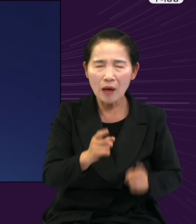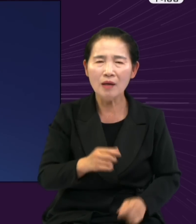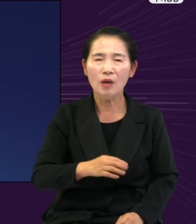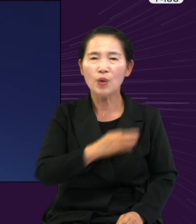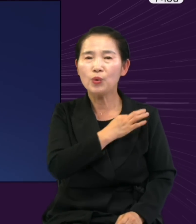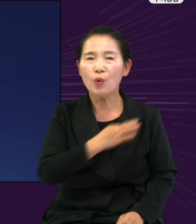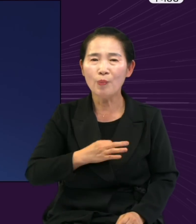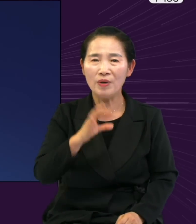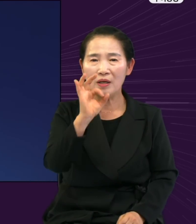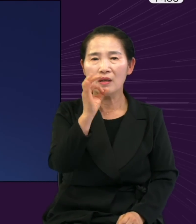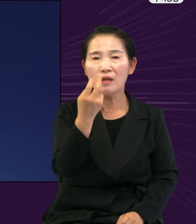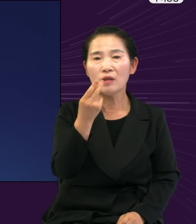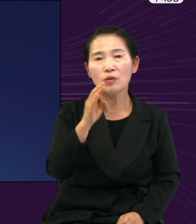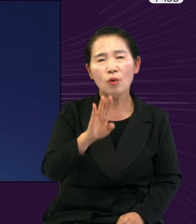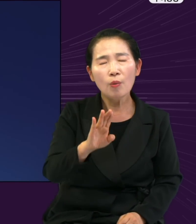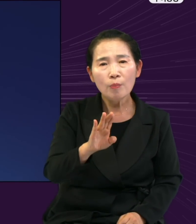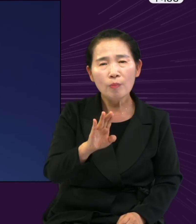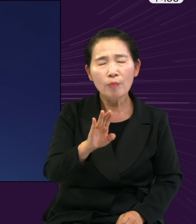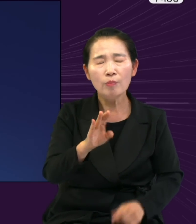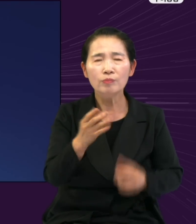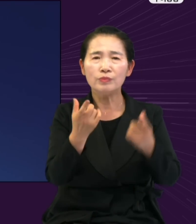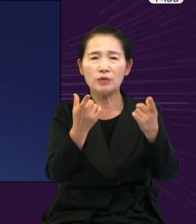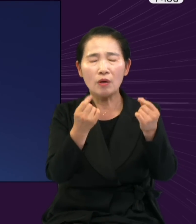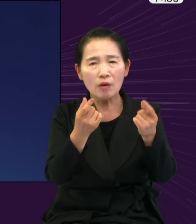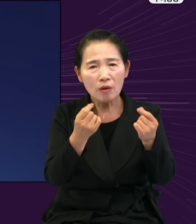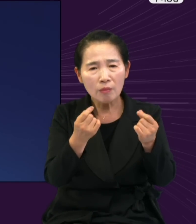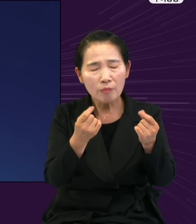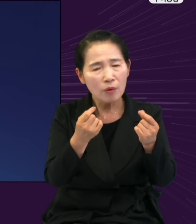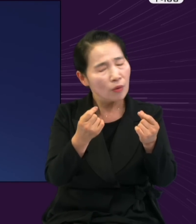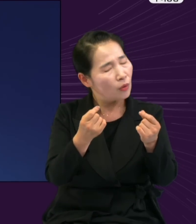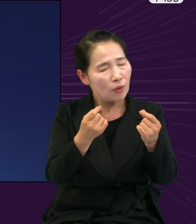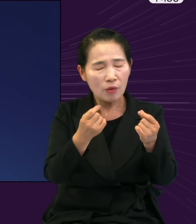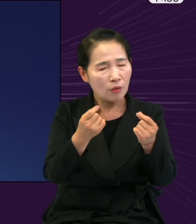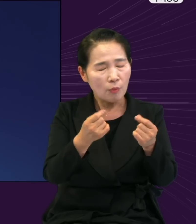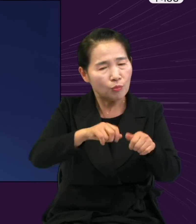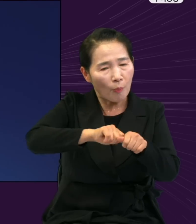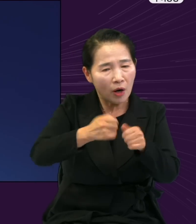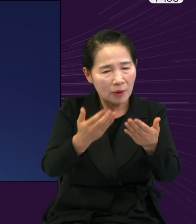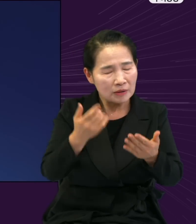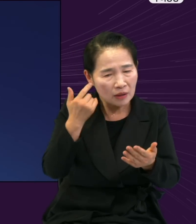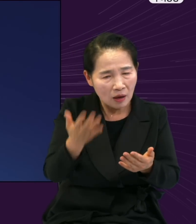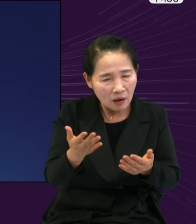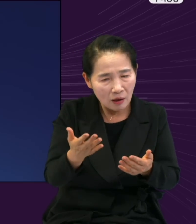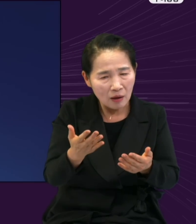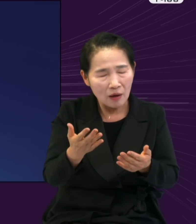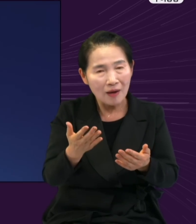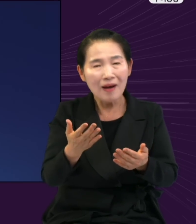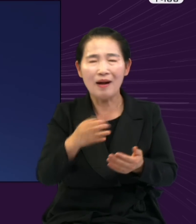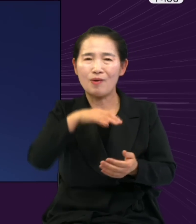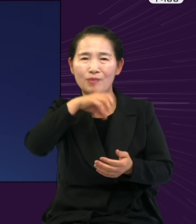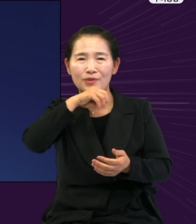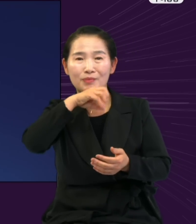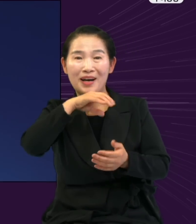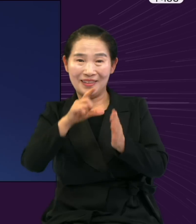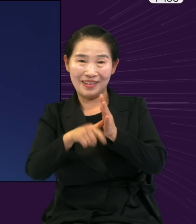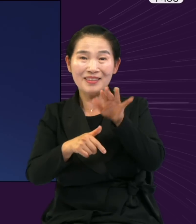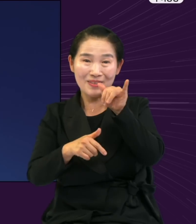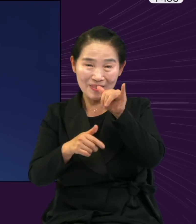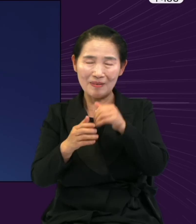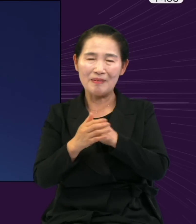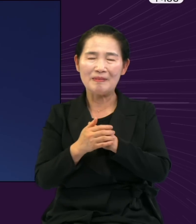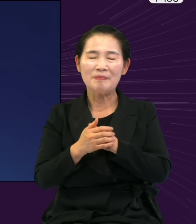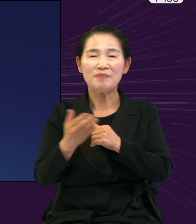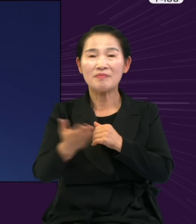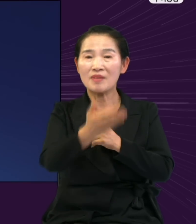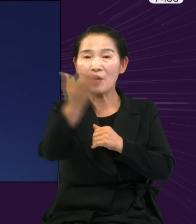하나님께 무슨 큰 죄를 지었나? 하나님께 벌을 받는 건 아니야? 라는 말을 하죠. 여러분, 제가 큰